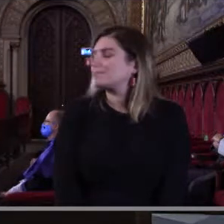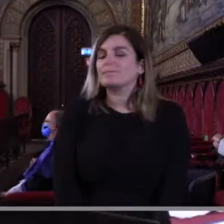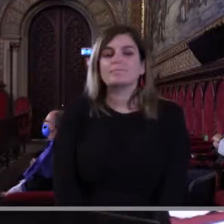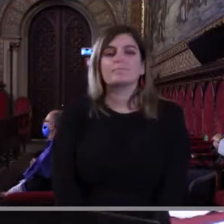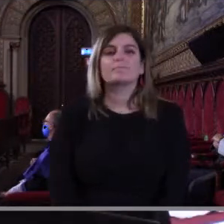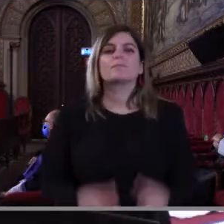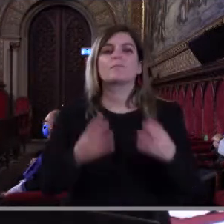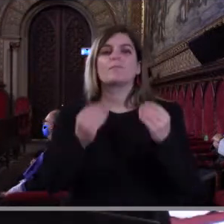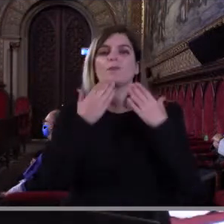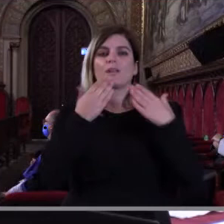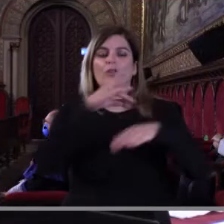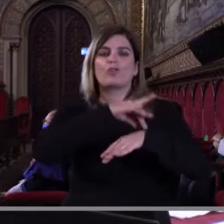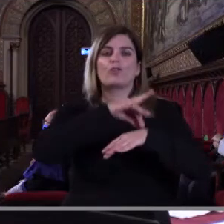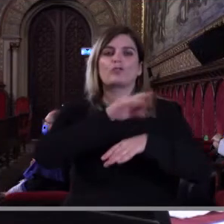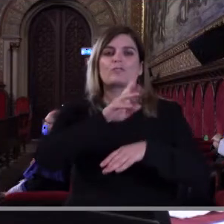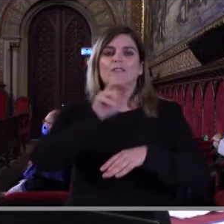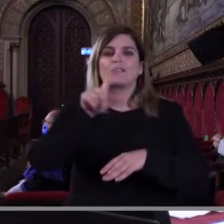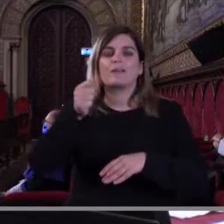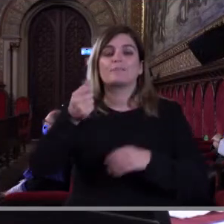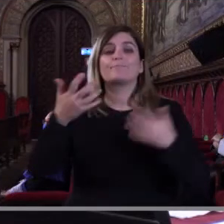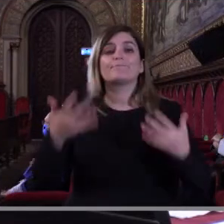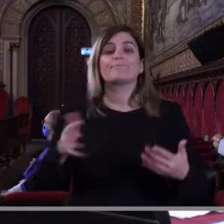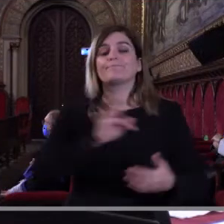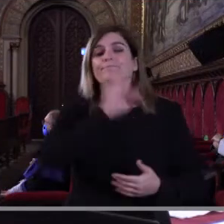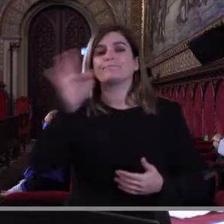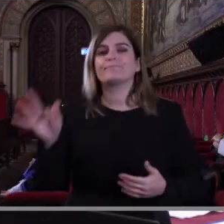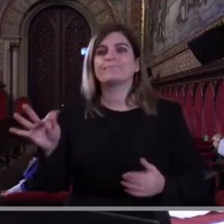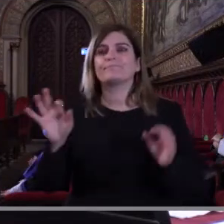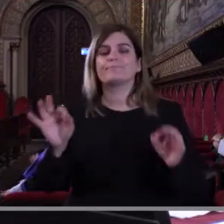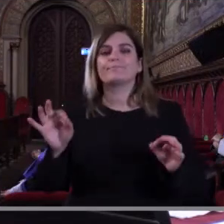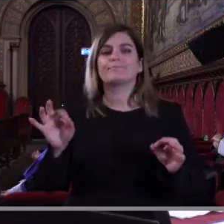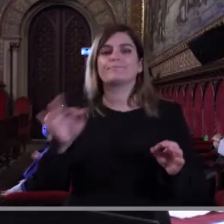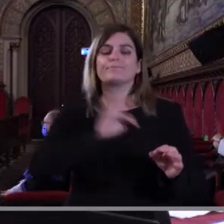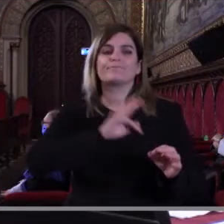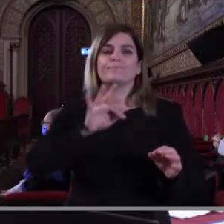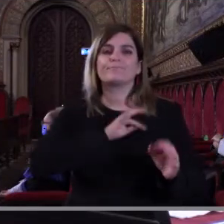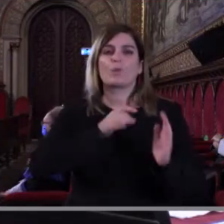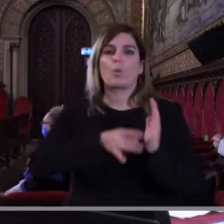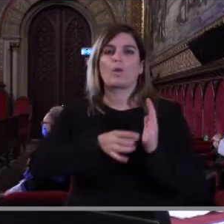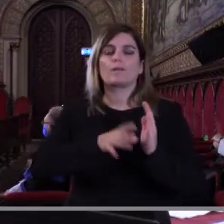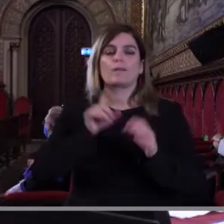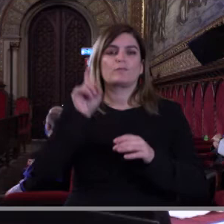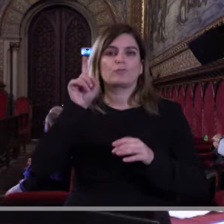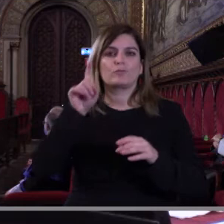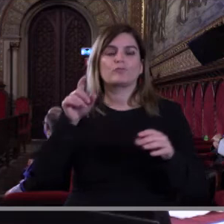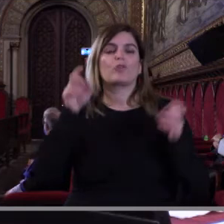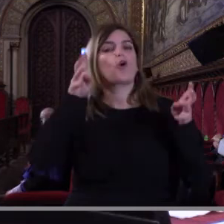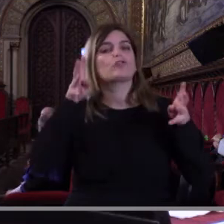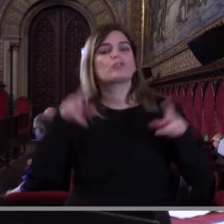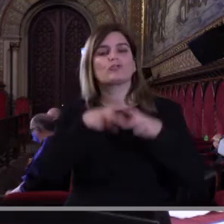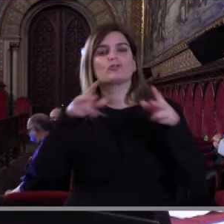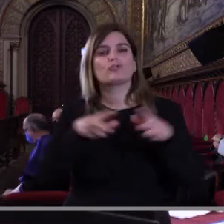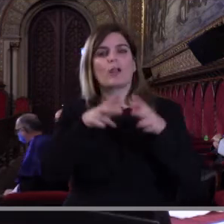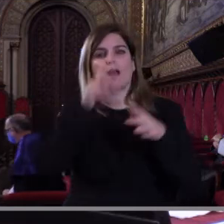Moltes gràcies, doctor Trilla. I a continuació es procedirà al lliurament de les distincions de la qualitat docent del Consell Social de